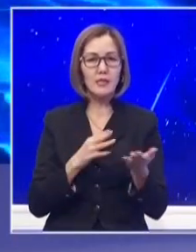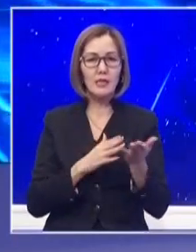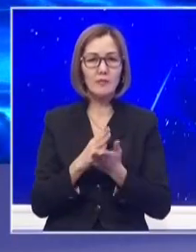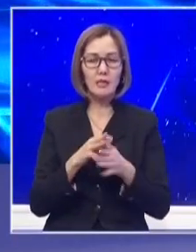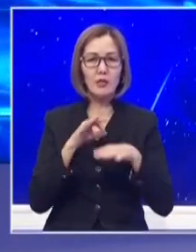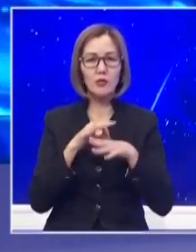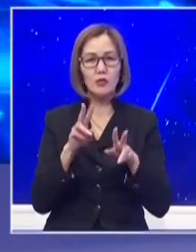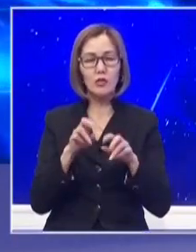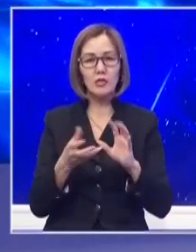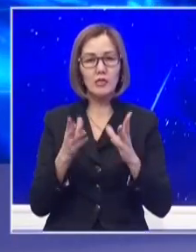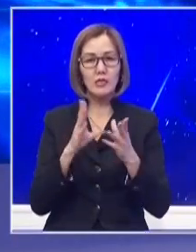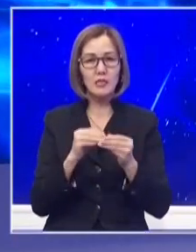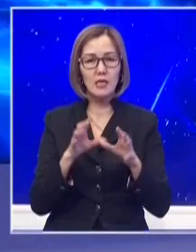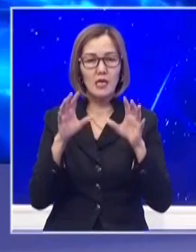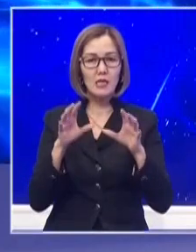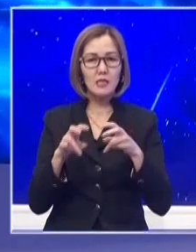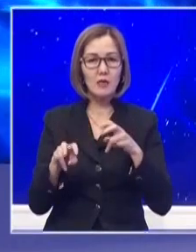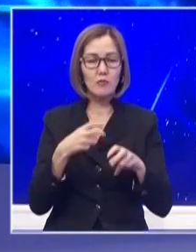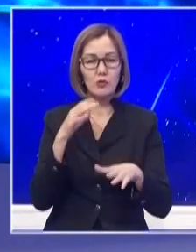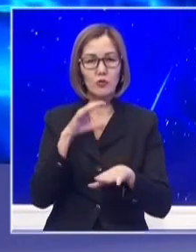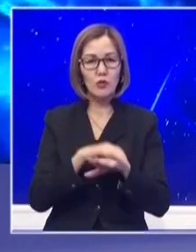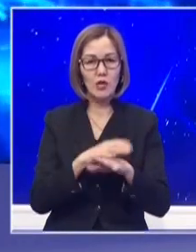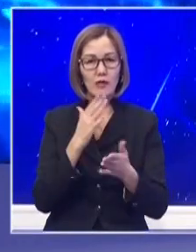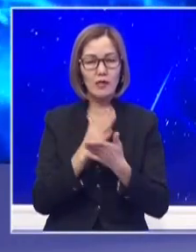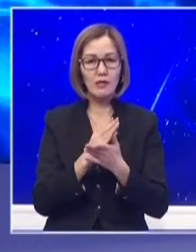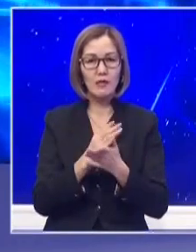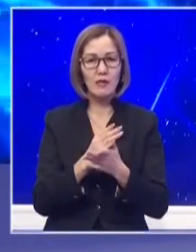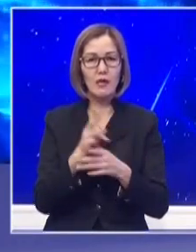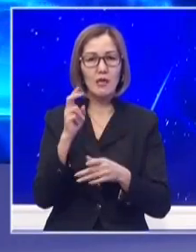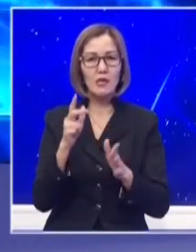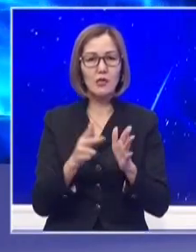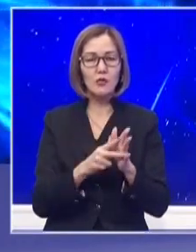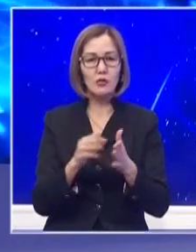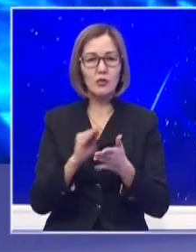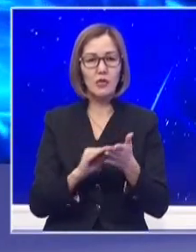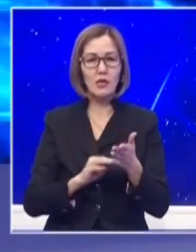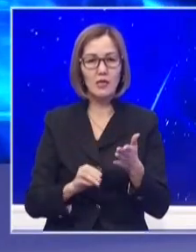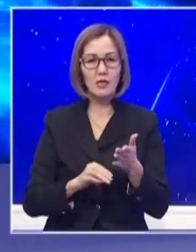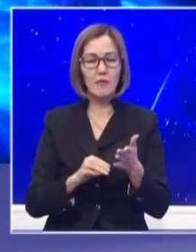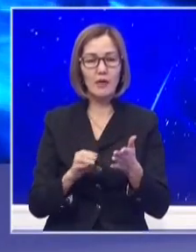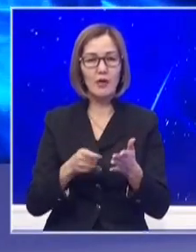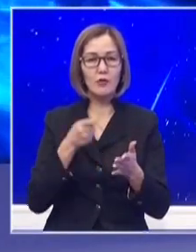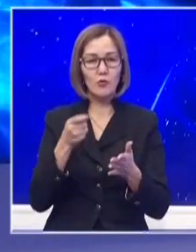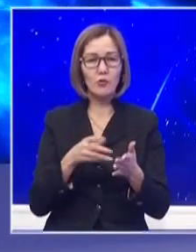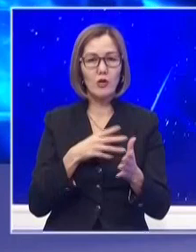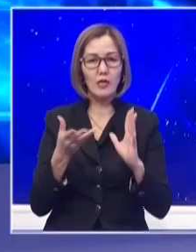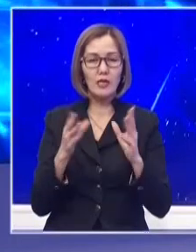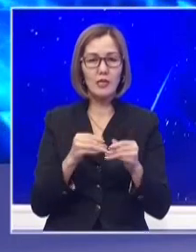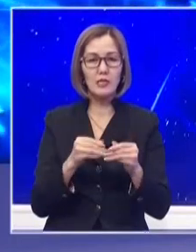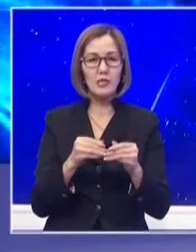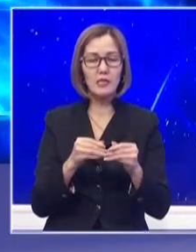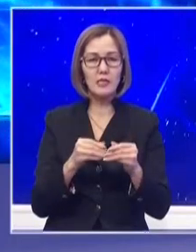инспекция қызметкерлері жүргізген тексеріс нәтижесінде заң бұзушылық анықталған. Оларға қатысты 208 әкімшілік хаттама